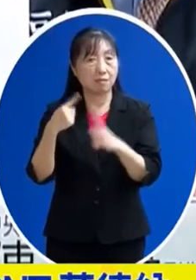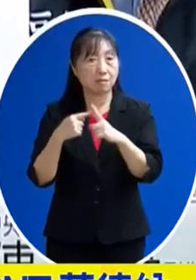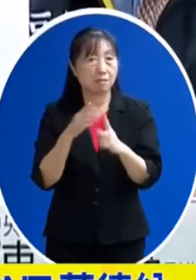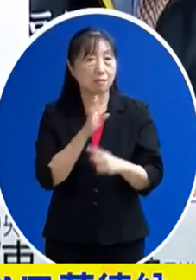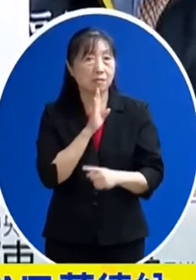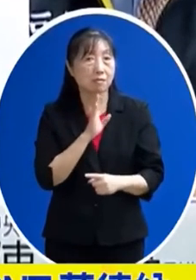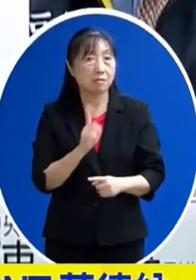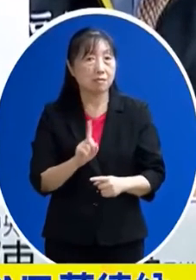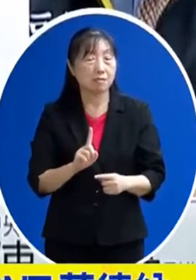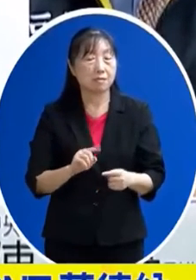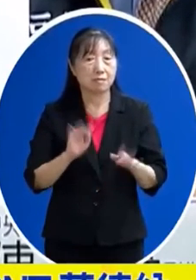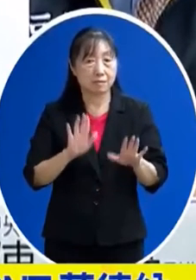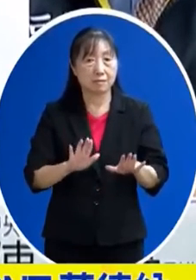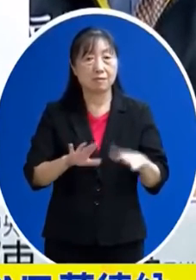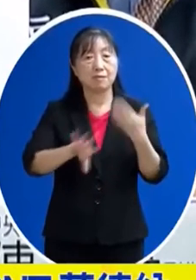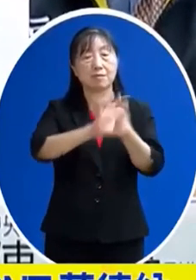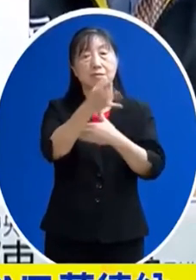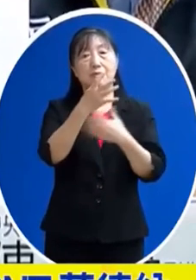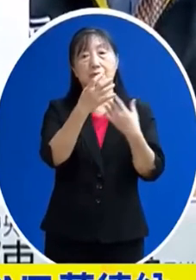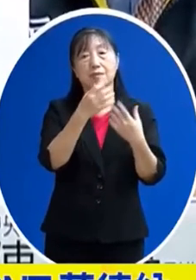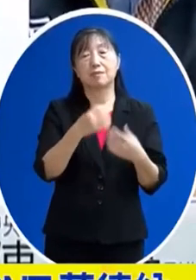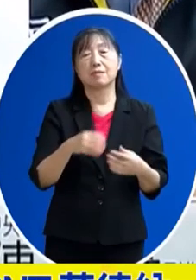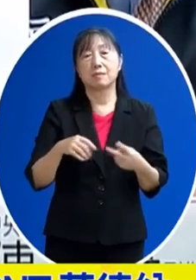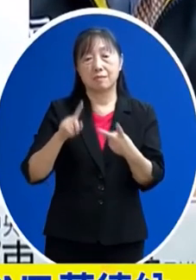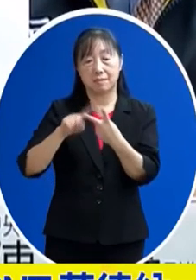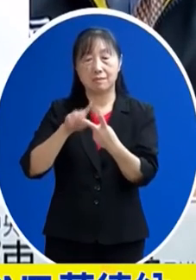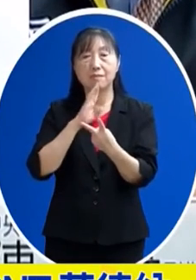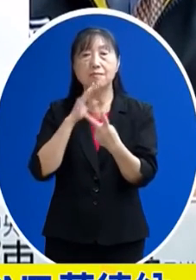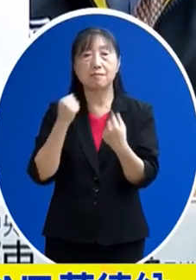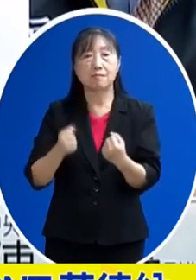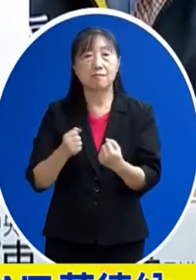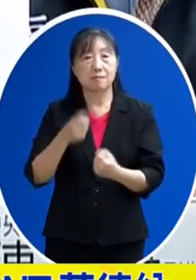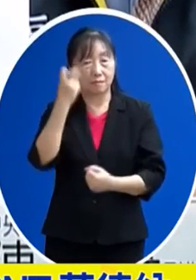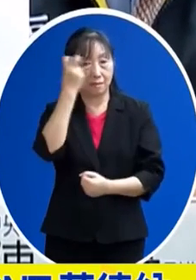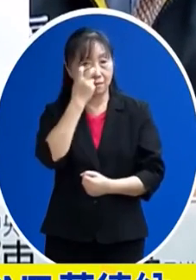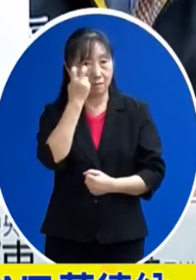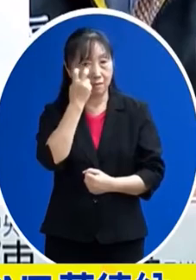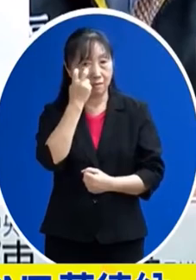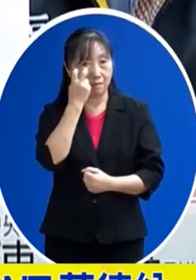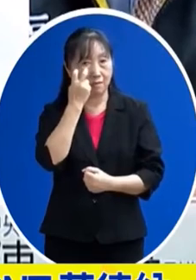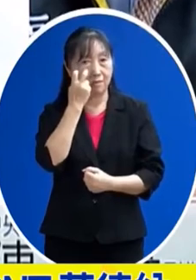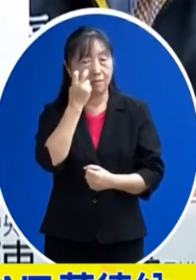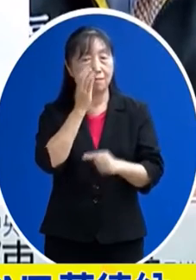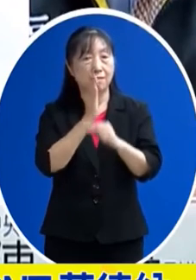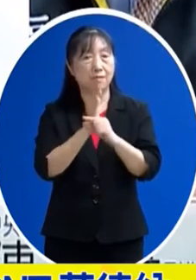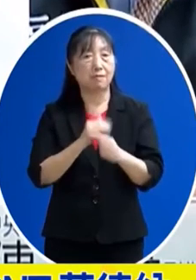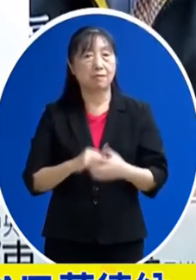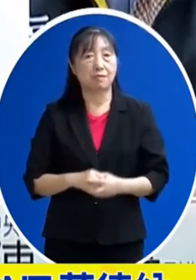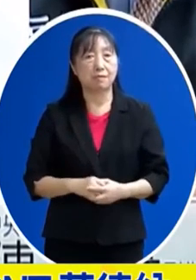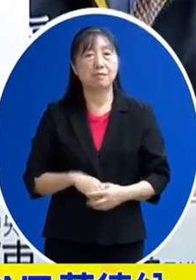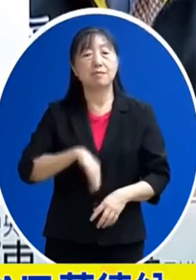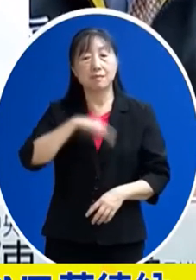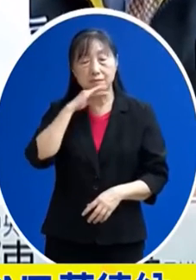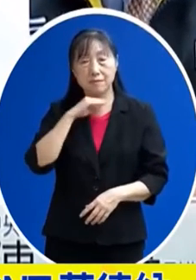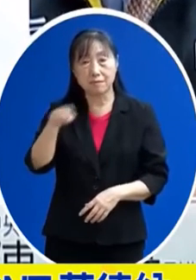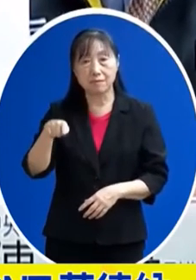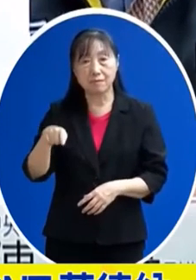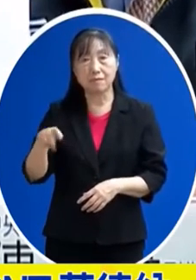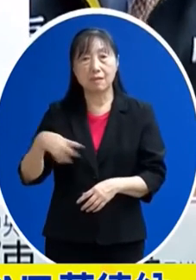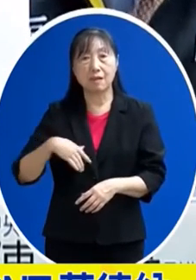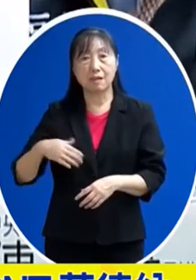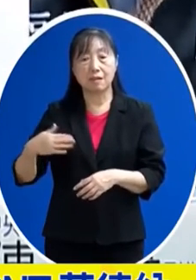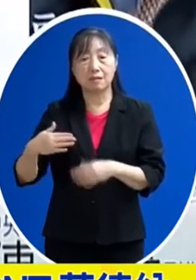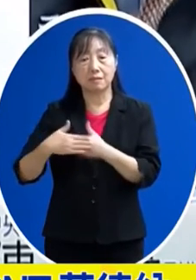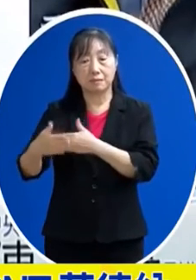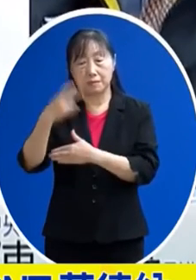是目前还在国外，另外一位是目前在监测的期间，那会在他的监测期满的